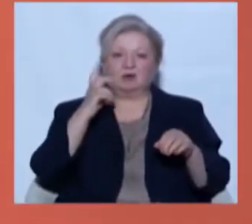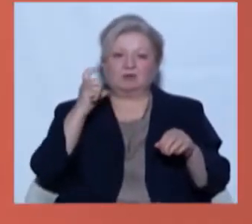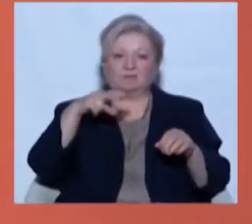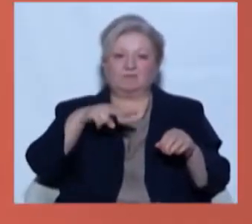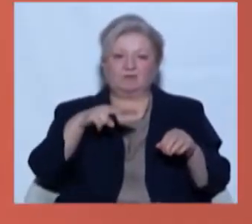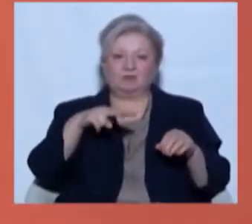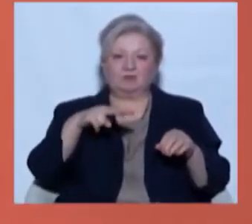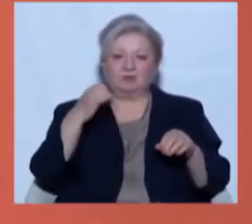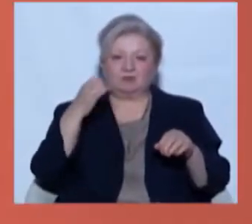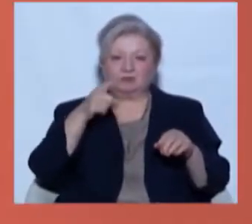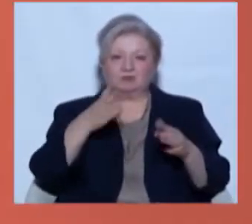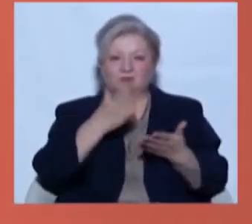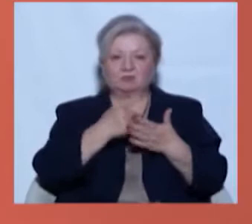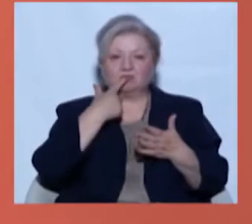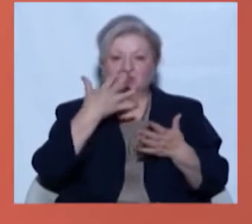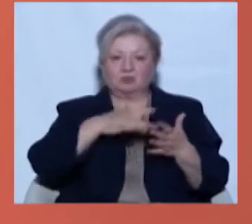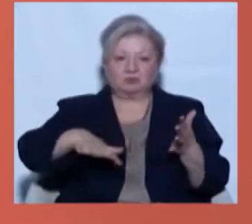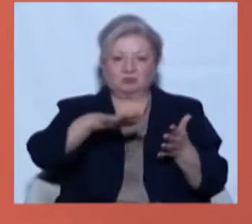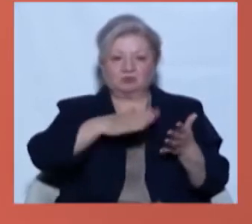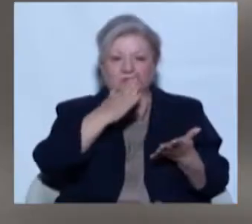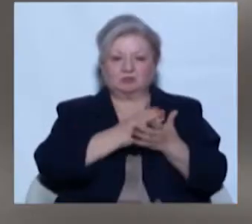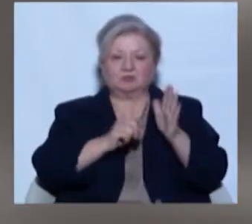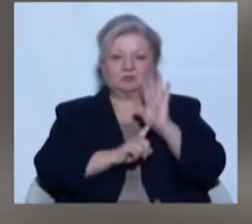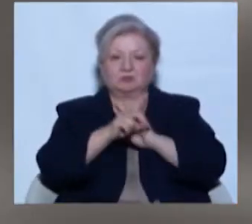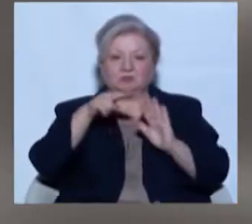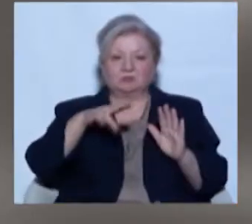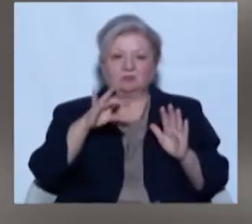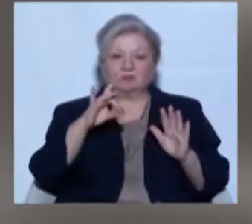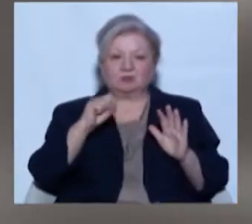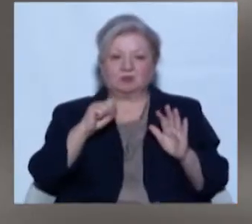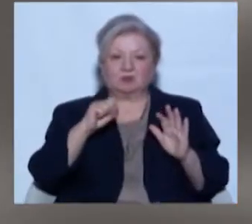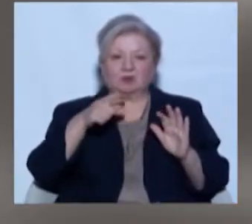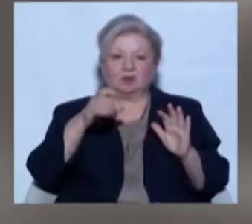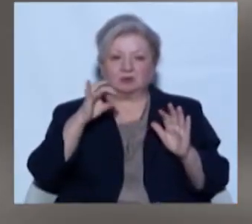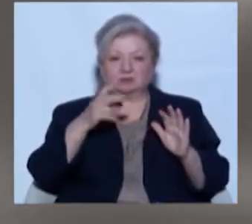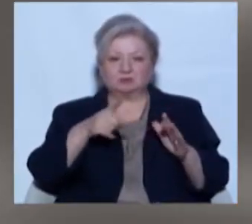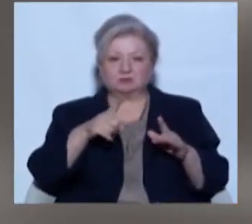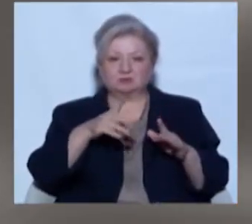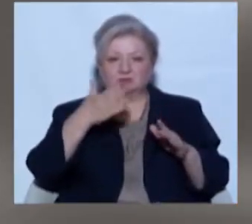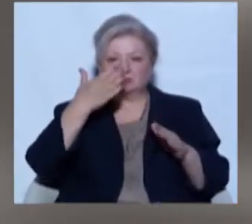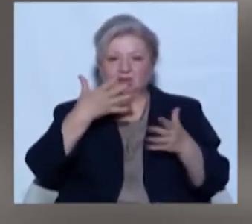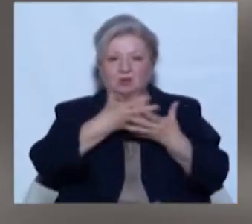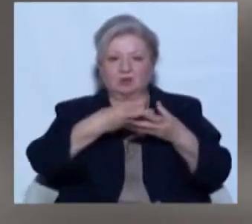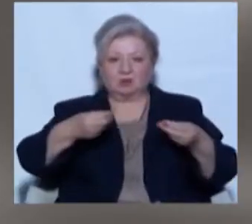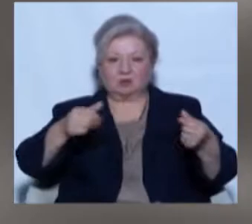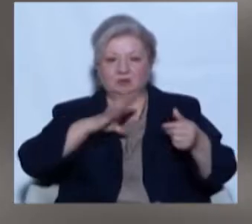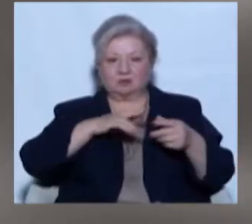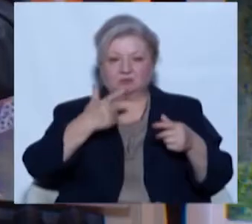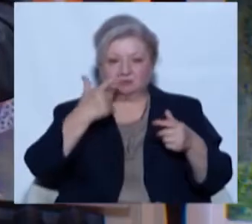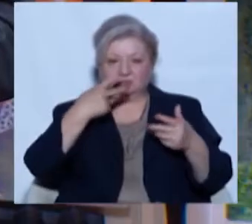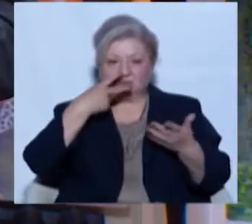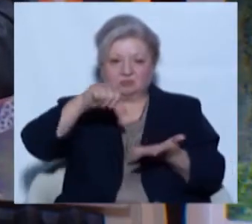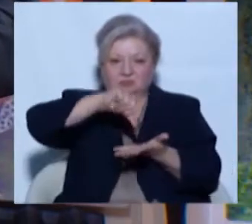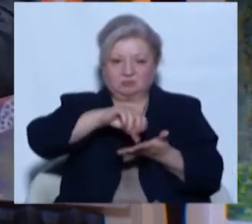ჰაველი პოლიტიკურ ასპარეზზე ჯერ კიდევ პრაღის გაზაფხულის დროს გამოჩნდა, როგორც ძალიან